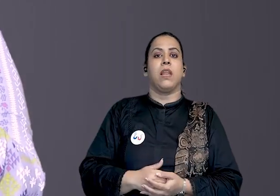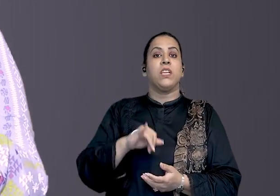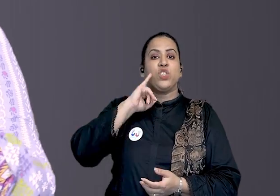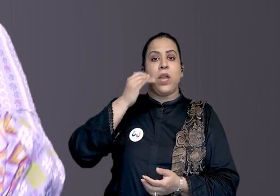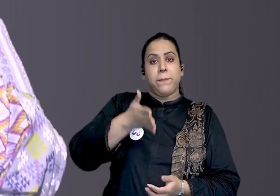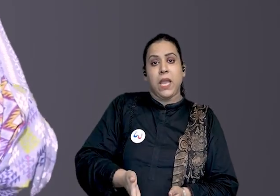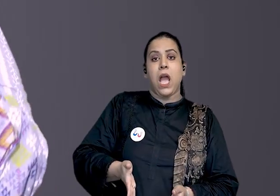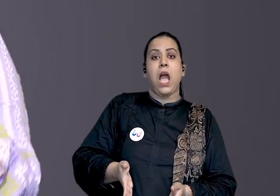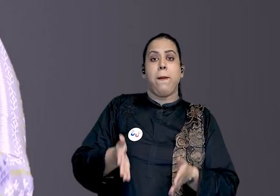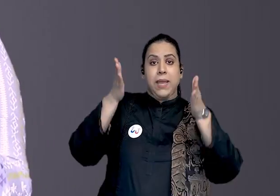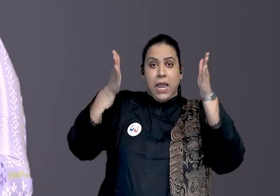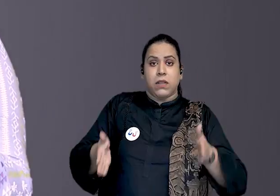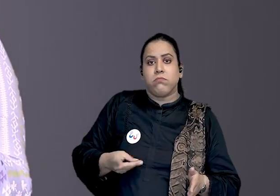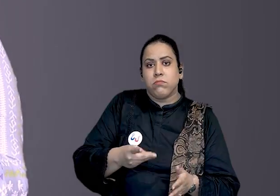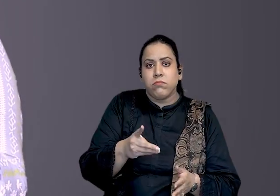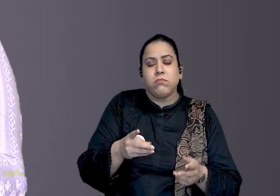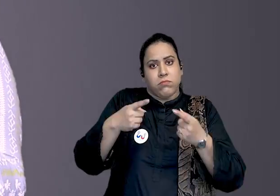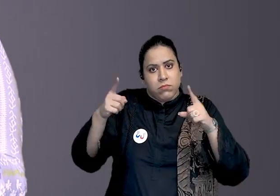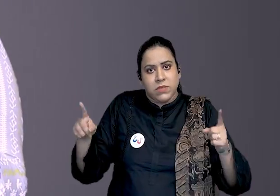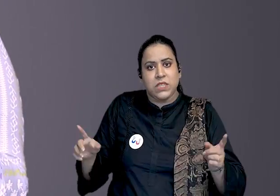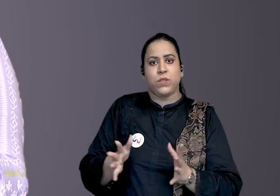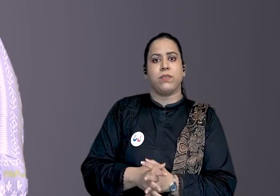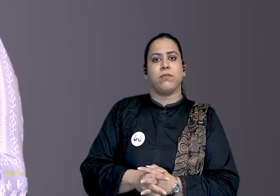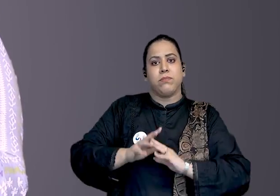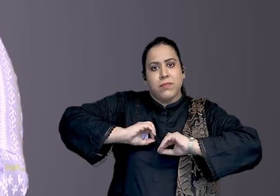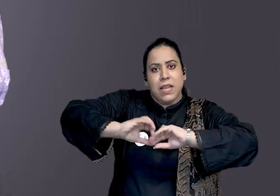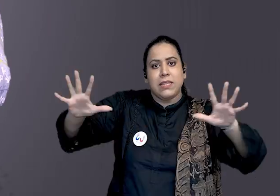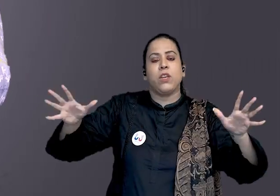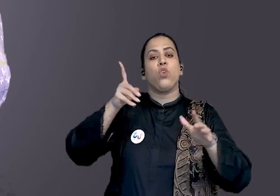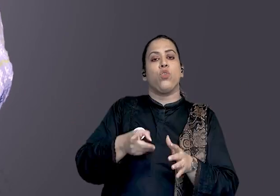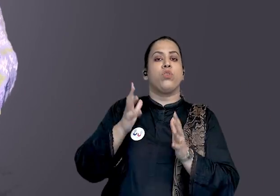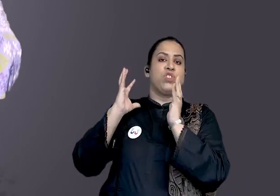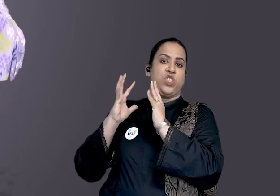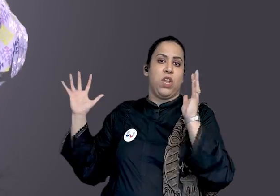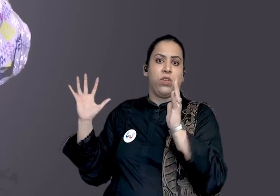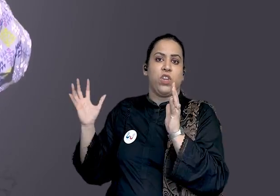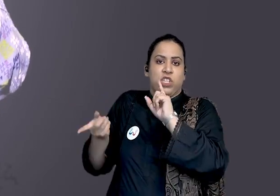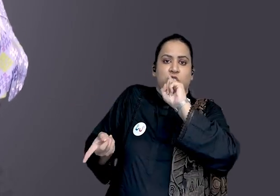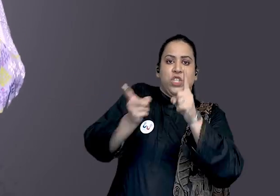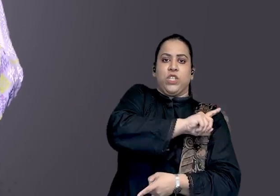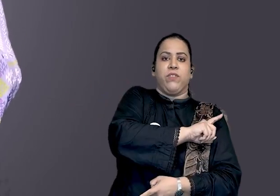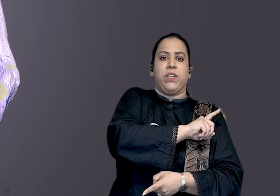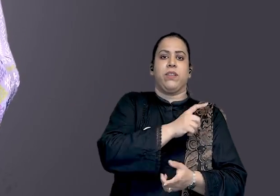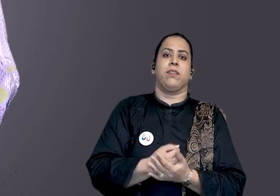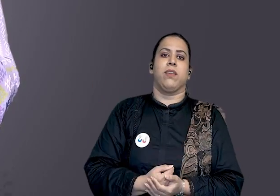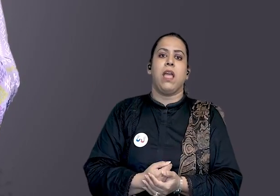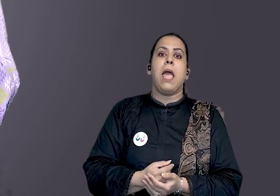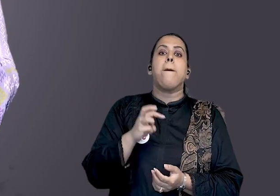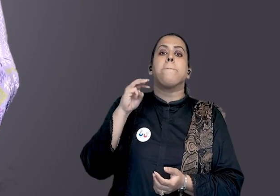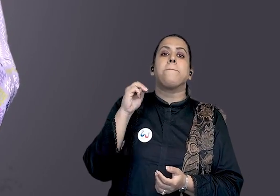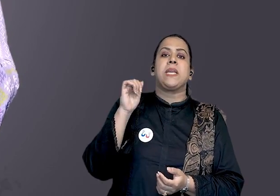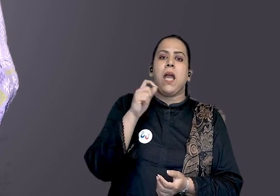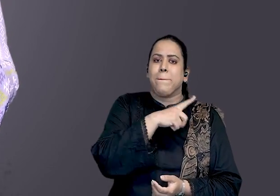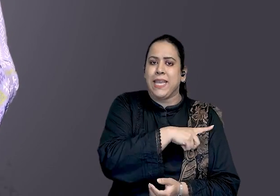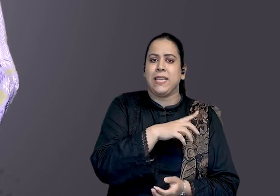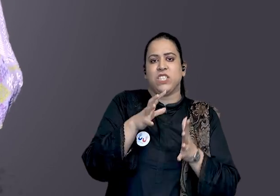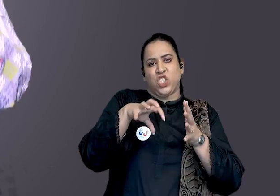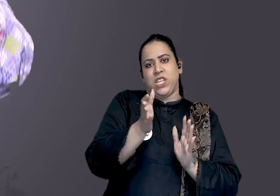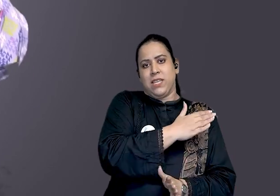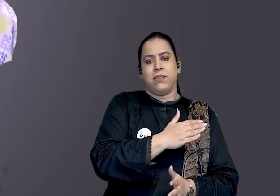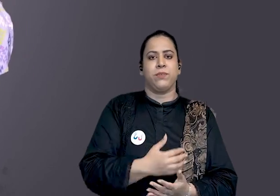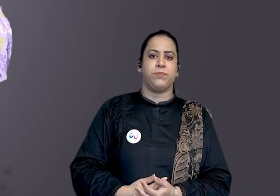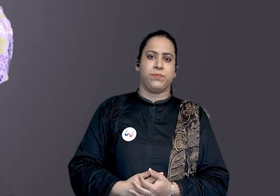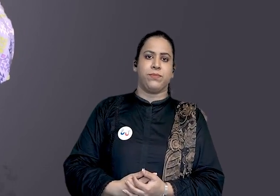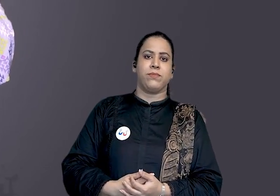کو شفٹ کر دیا گیا میاں میر، اور یہ انارکلی کا جو سیکریٹریٹ کا ایریا ہے